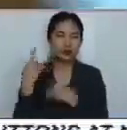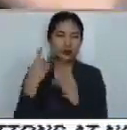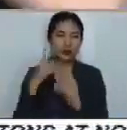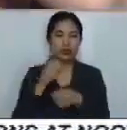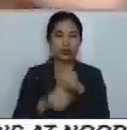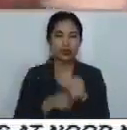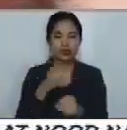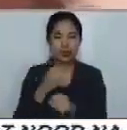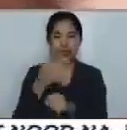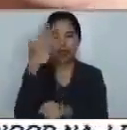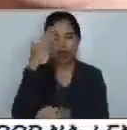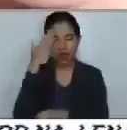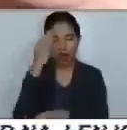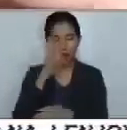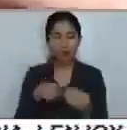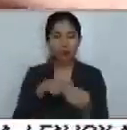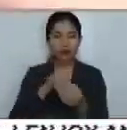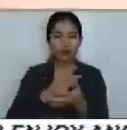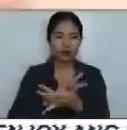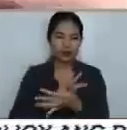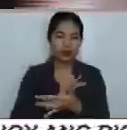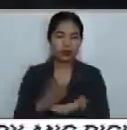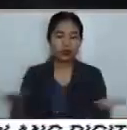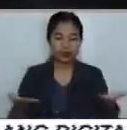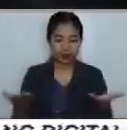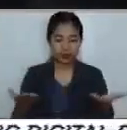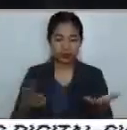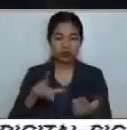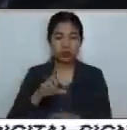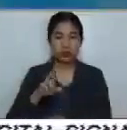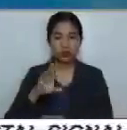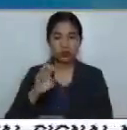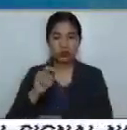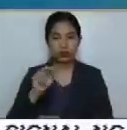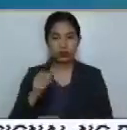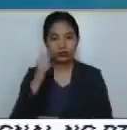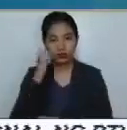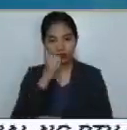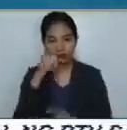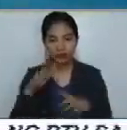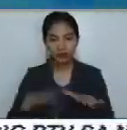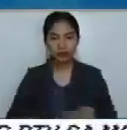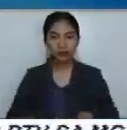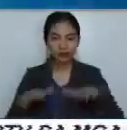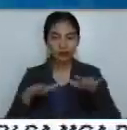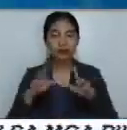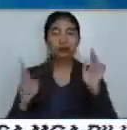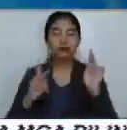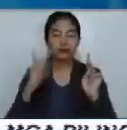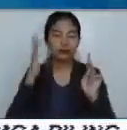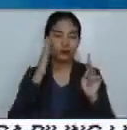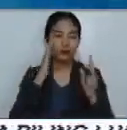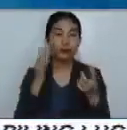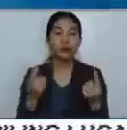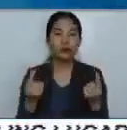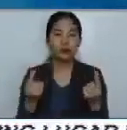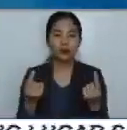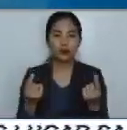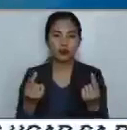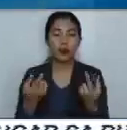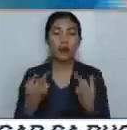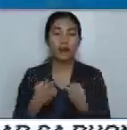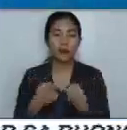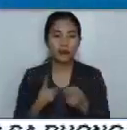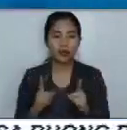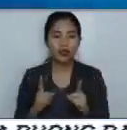1,015,029 ang naiturok na nitong bakuna. Ayon sa Taguig City LGU, ang patuloy na pagtaas ng bilang ng nababakunahan sa lungsod